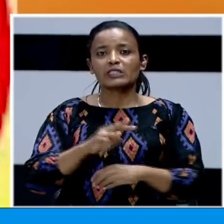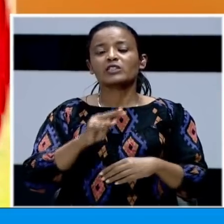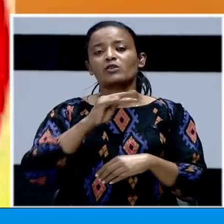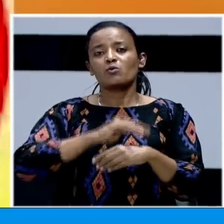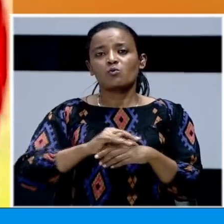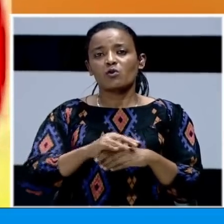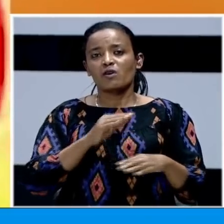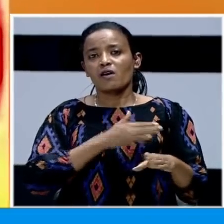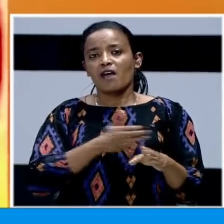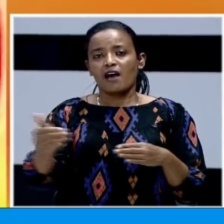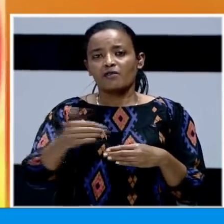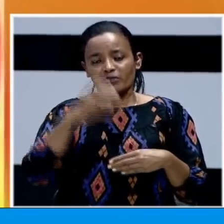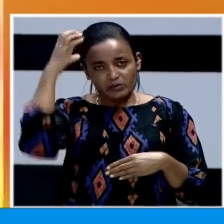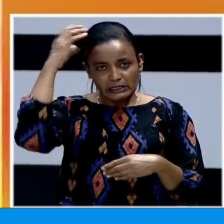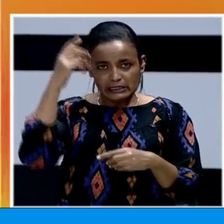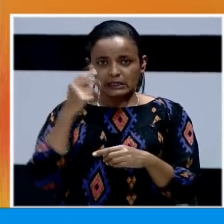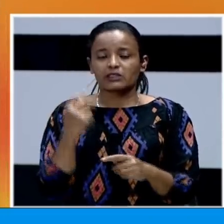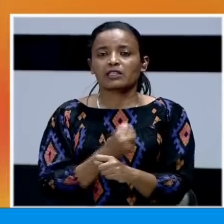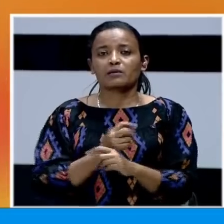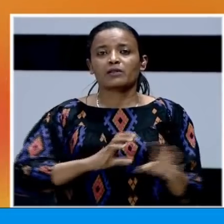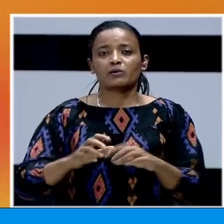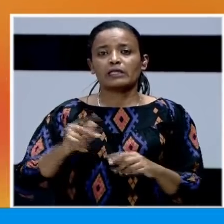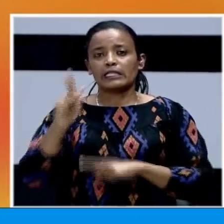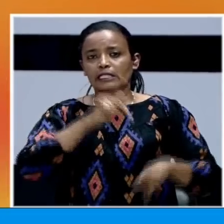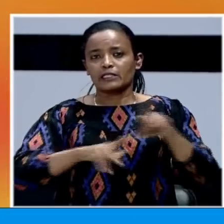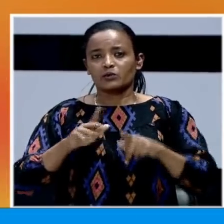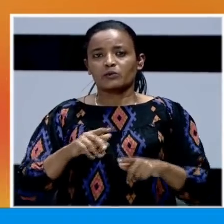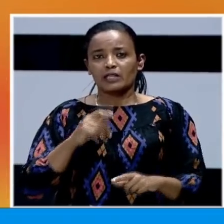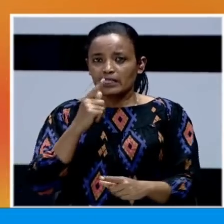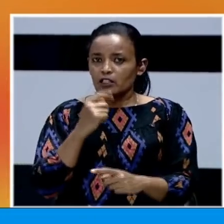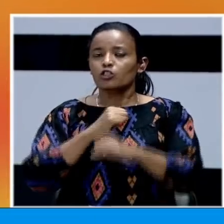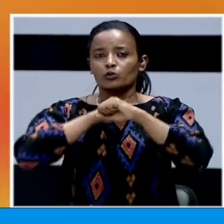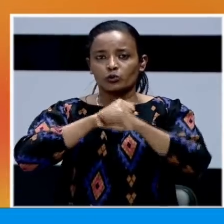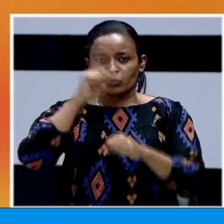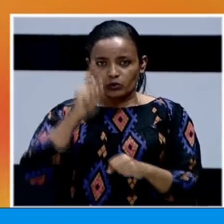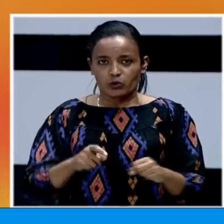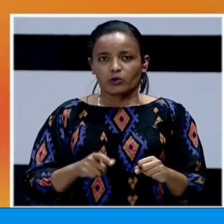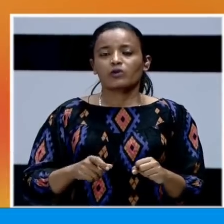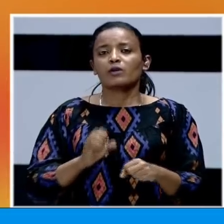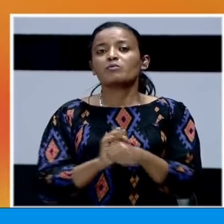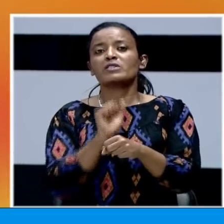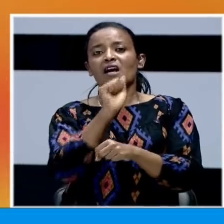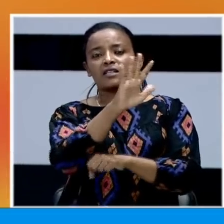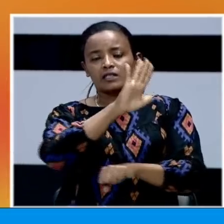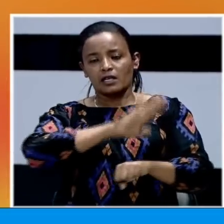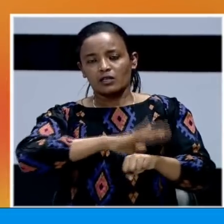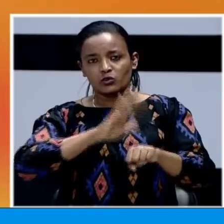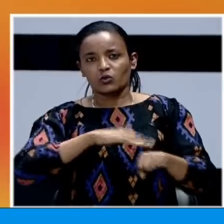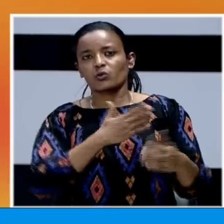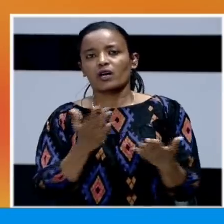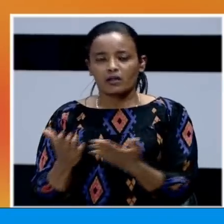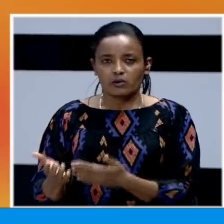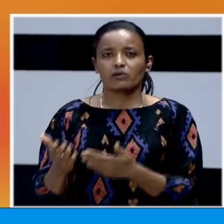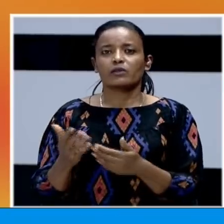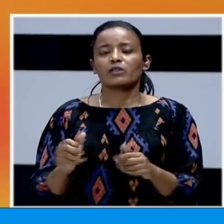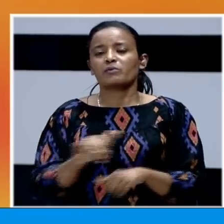أنفت منقستن بتلك بمتقبار هزبنا قبو تخورت هيبو كمكتو مسلوعو لحادرة تصوي اللو ما كلاي كوميتي هو